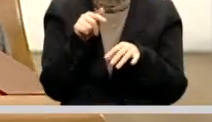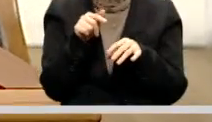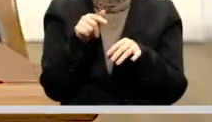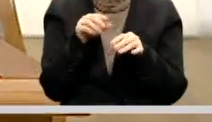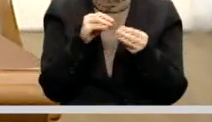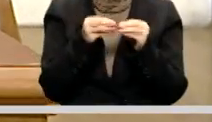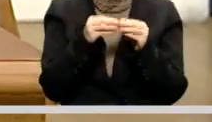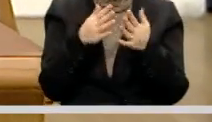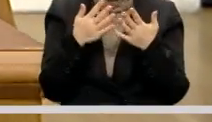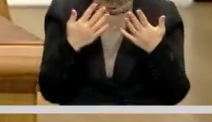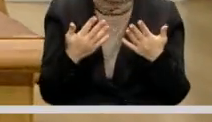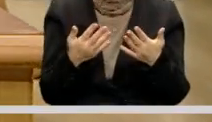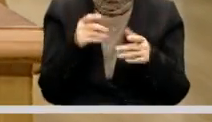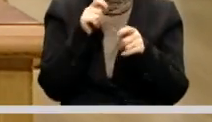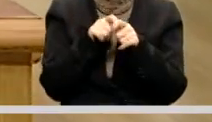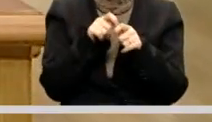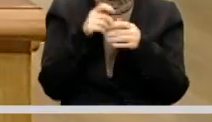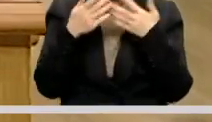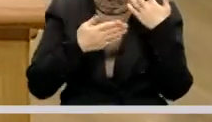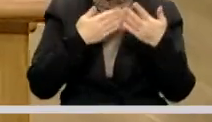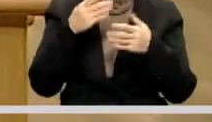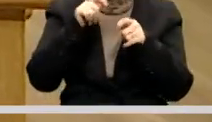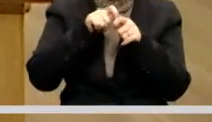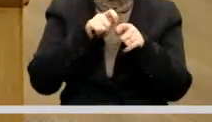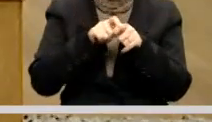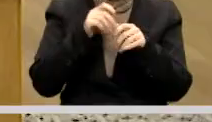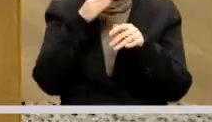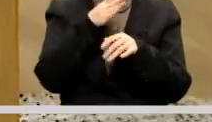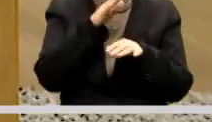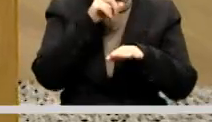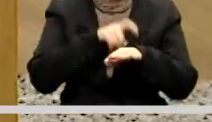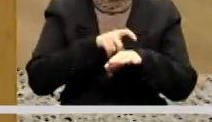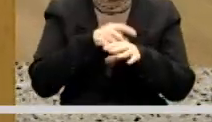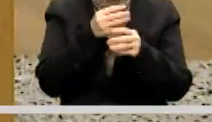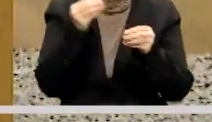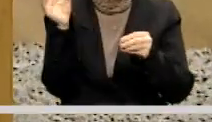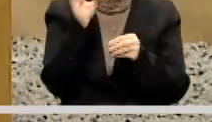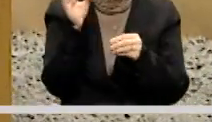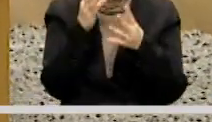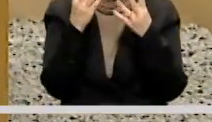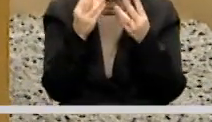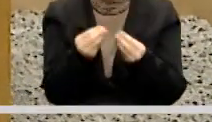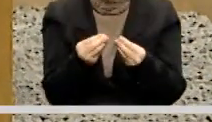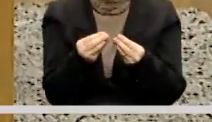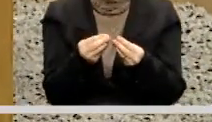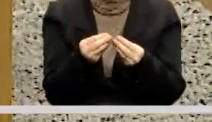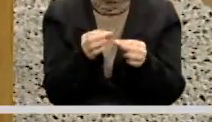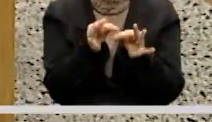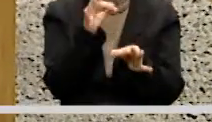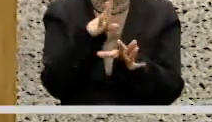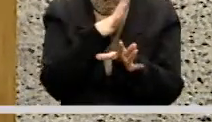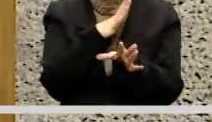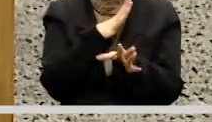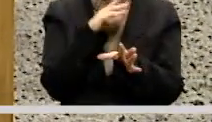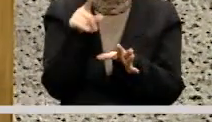işten bahsettiniz, hakikaten işe gidiş saatleri çok erken olan, çok erken saatte işe giden insanlar